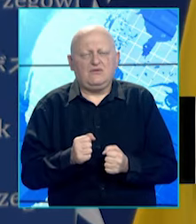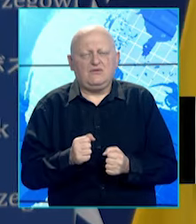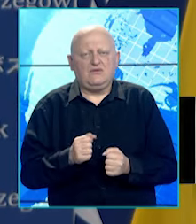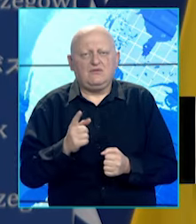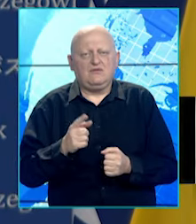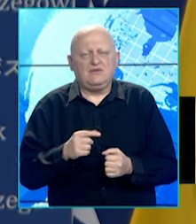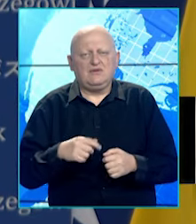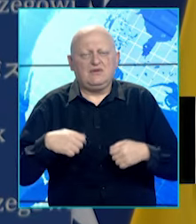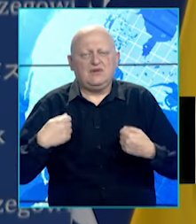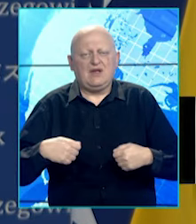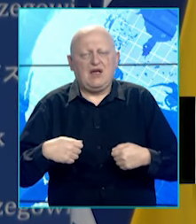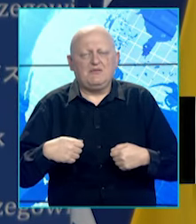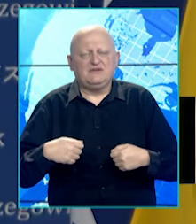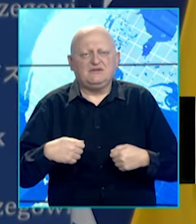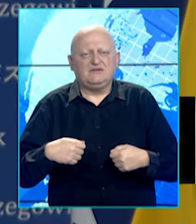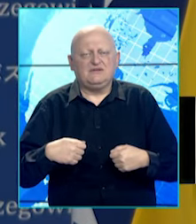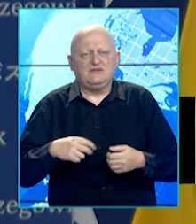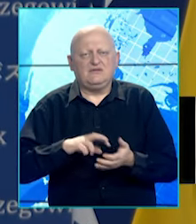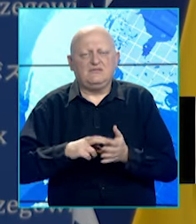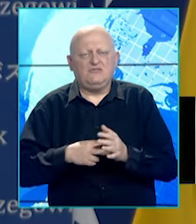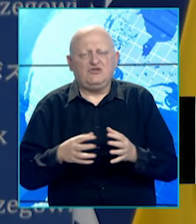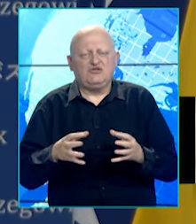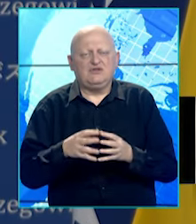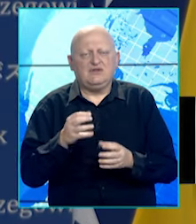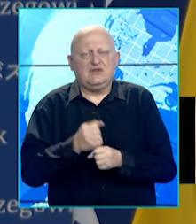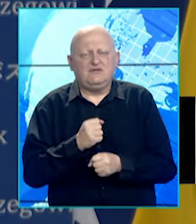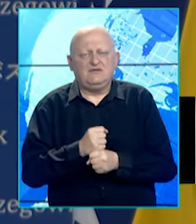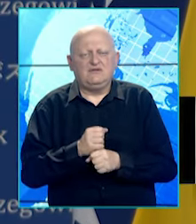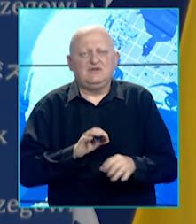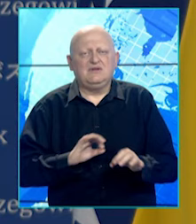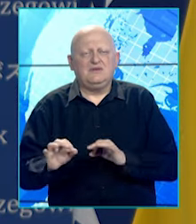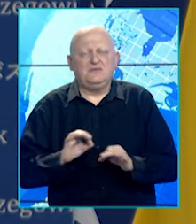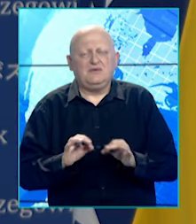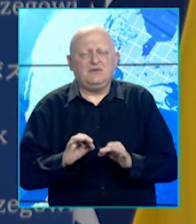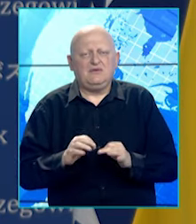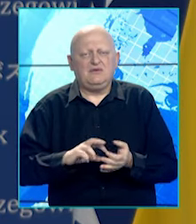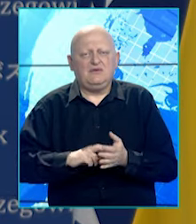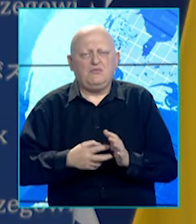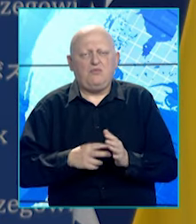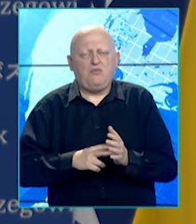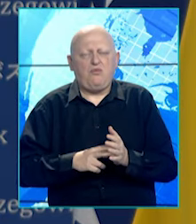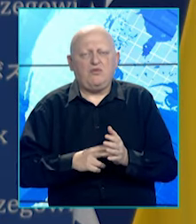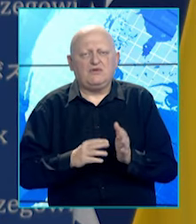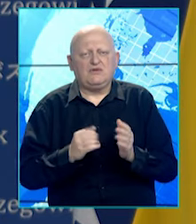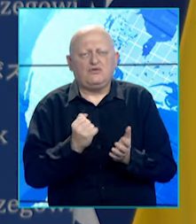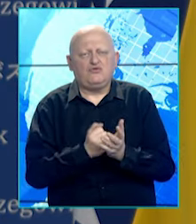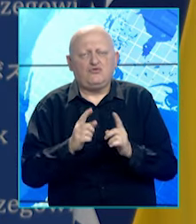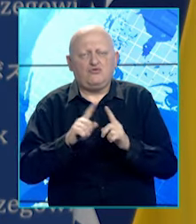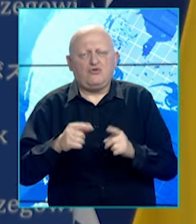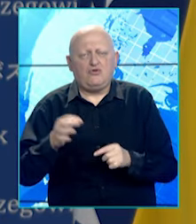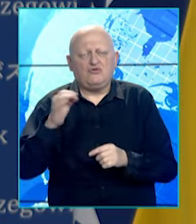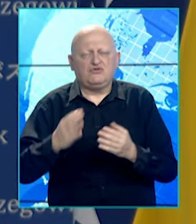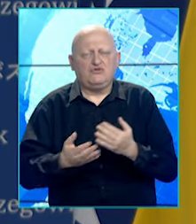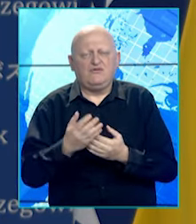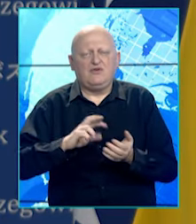intelektualno kapacitiran politički tim radi na pripremi političkih dokumenata za osnivanje